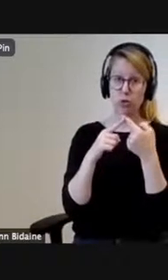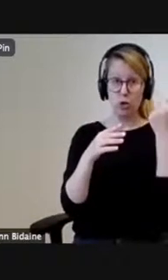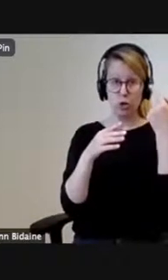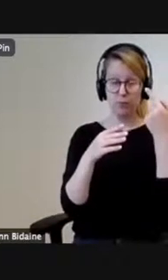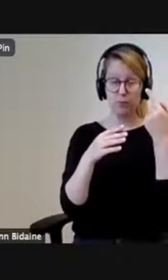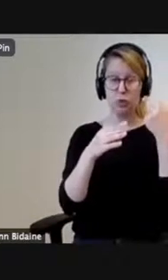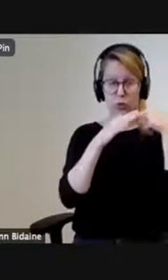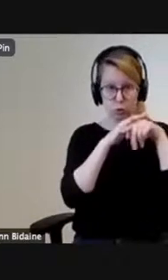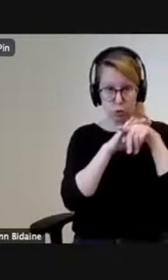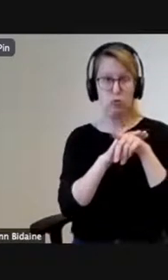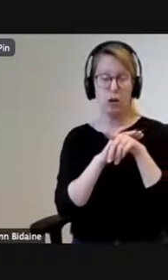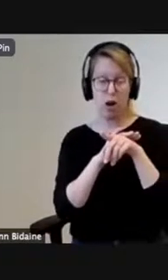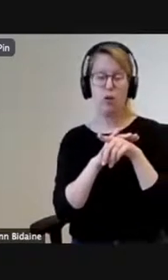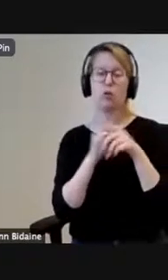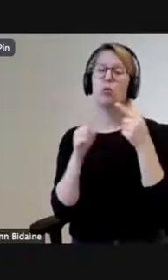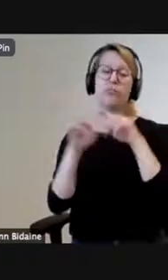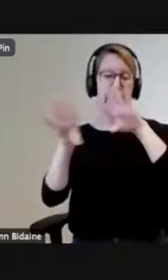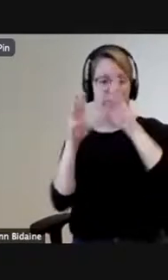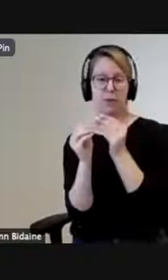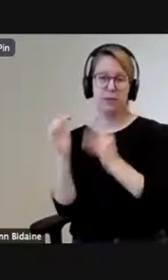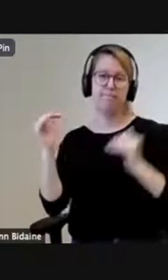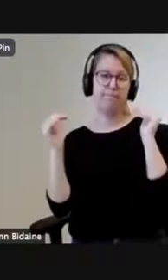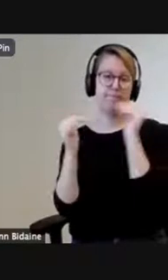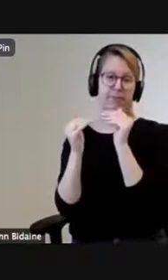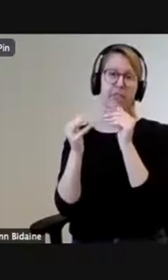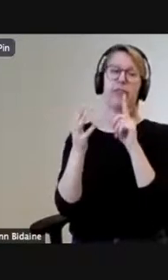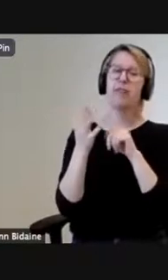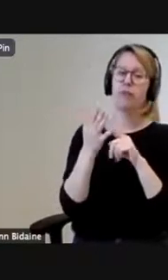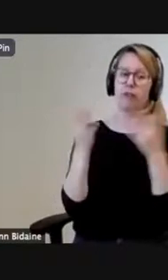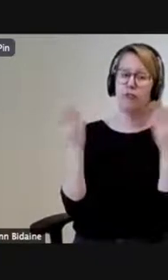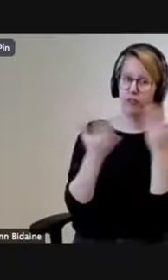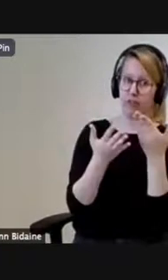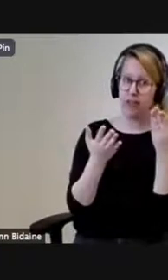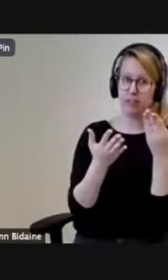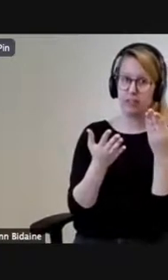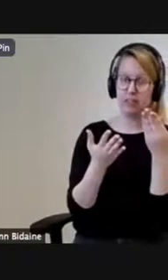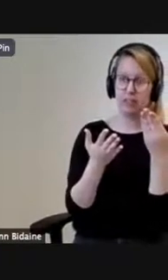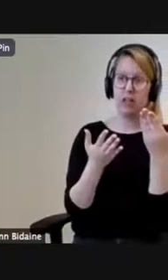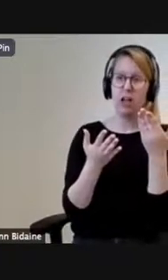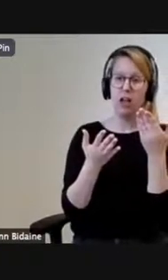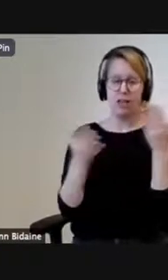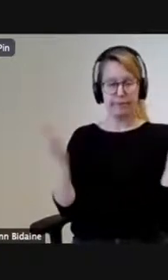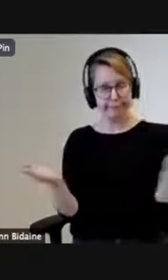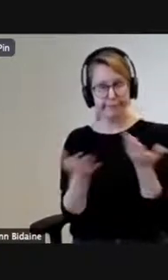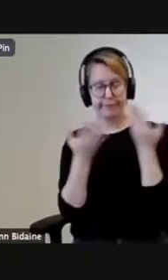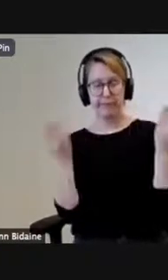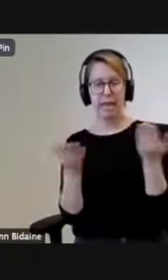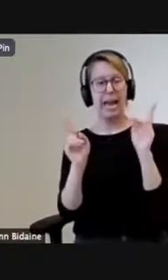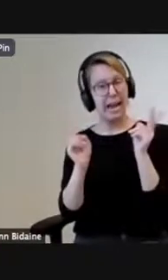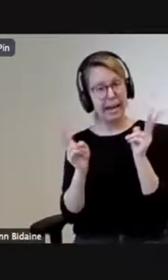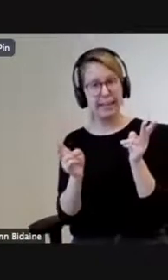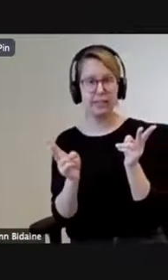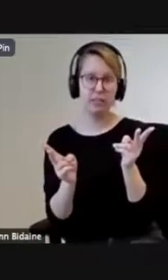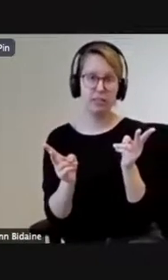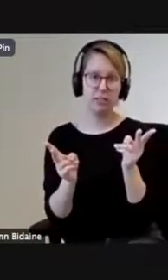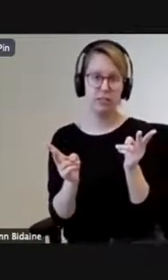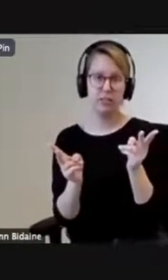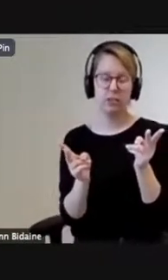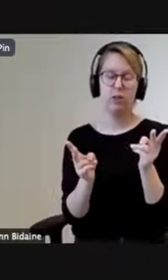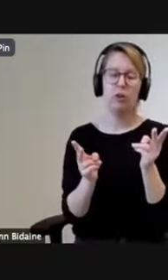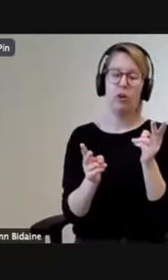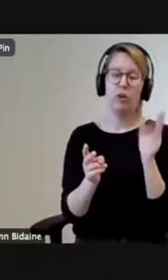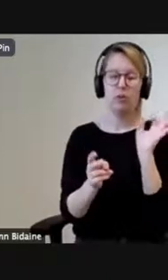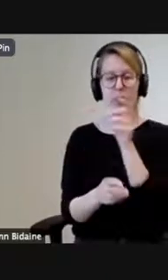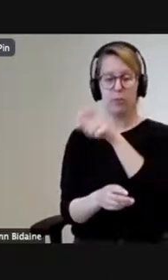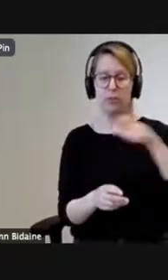des droits à l'échelle mondiale, de la mise en œuvre efficace de la stratégie, de la sensibilisation, la gouvernance et la mesure